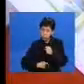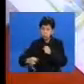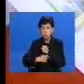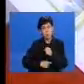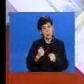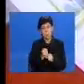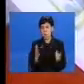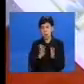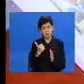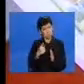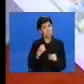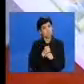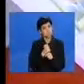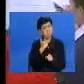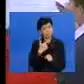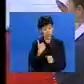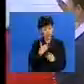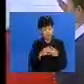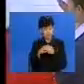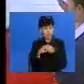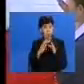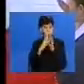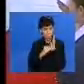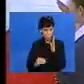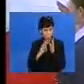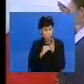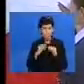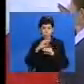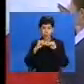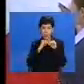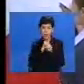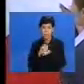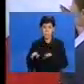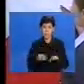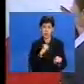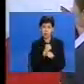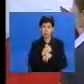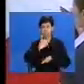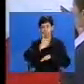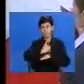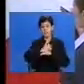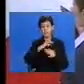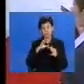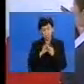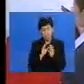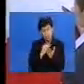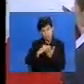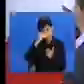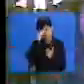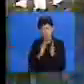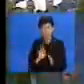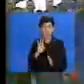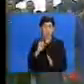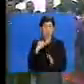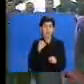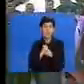ลผลิตดีนอกจากนี้ค่ะก็ยังมีคณะผู้เข้าอบรมจากโครงการเตรียมความพร้อมเป็นผู้อำนวยการเขตพื้นที่การศึกษากว่า80ค